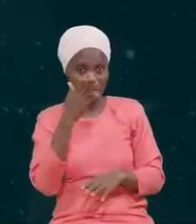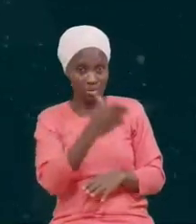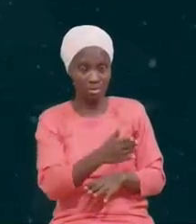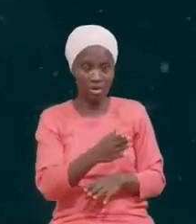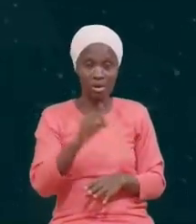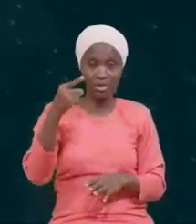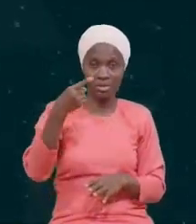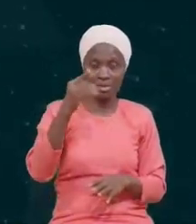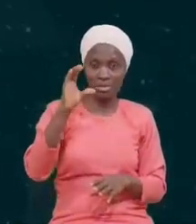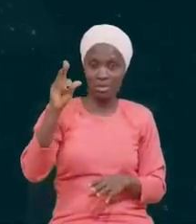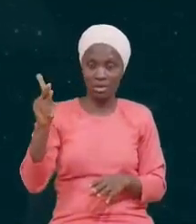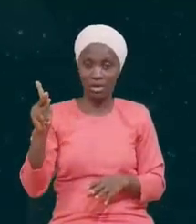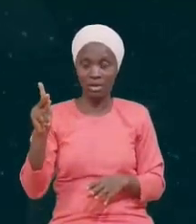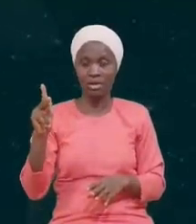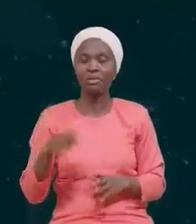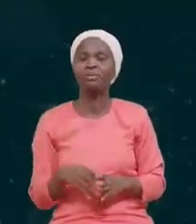de l'écran